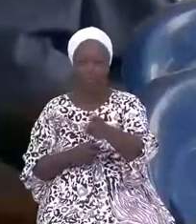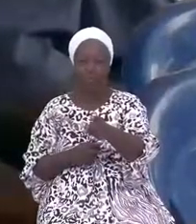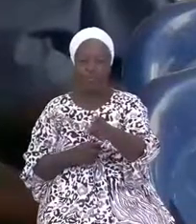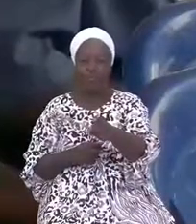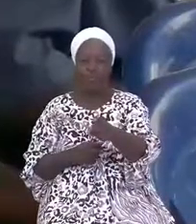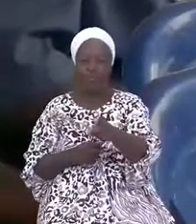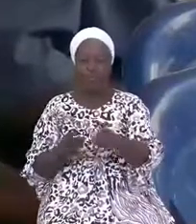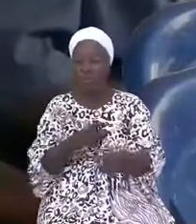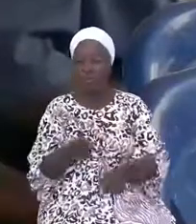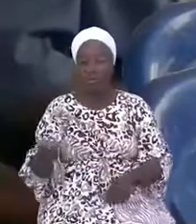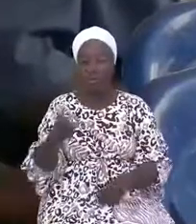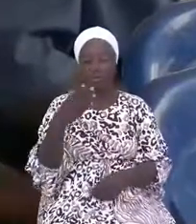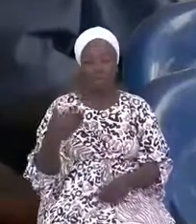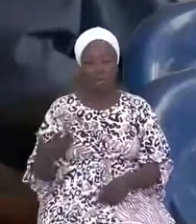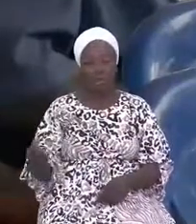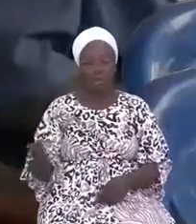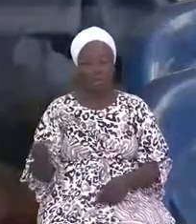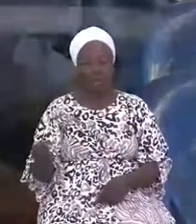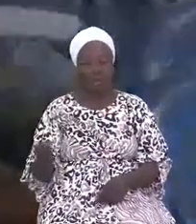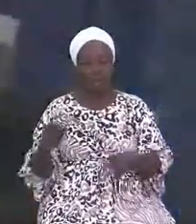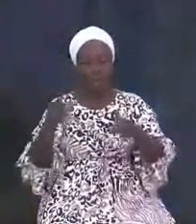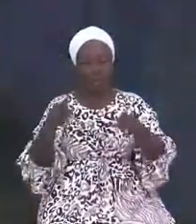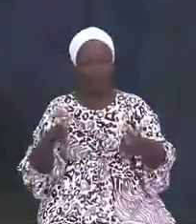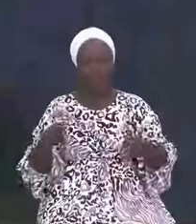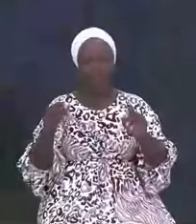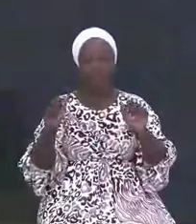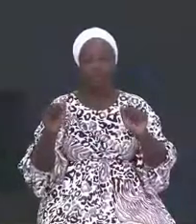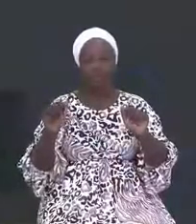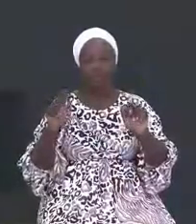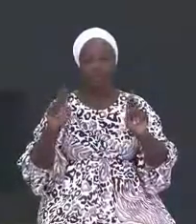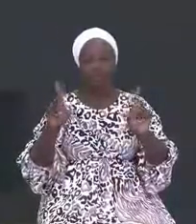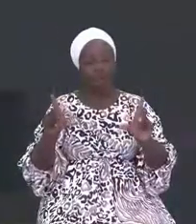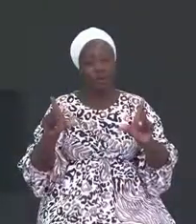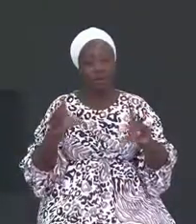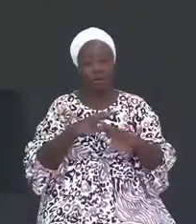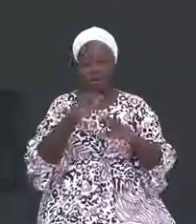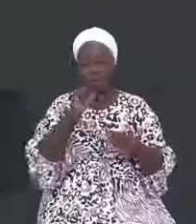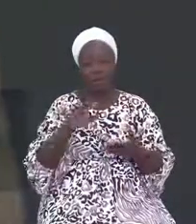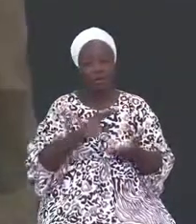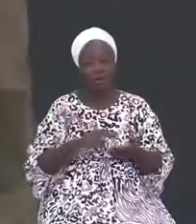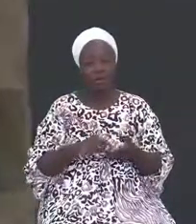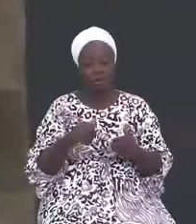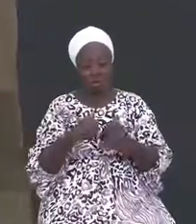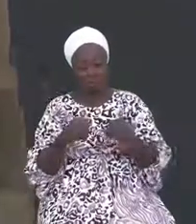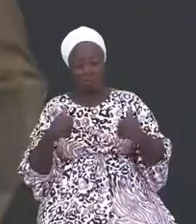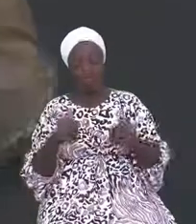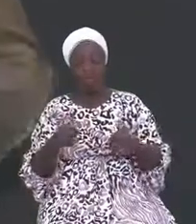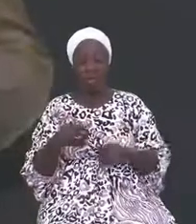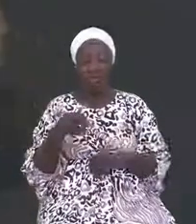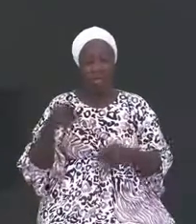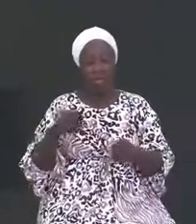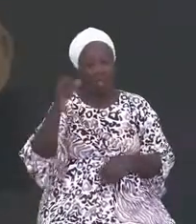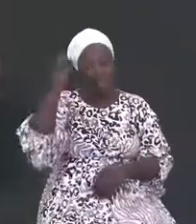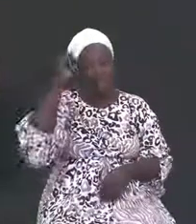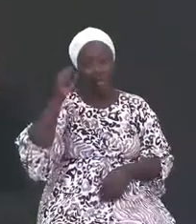Ces choses, l'apôtre Paul ne sait pas, n'a pas excusé ses auditeurs pour dire, ah,